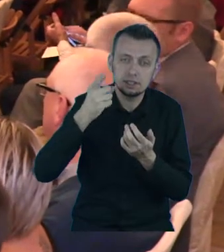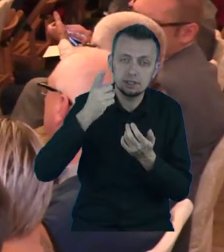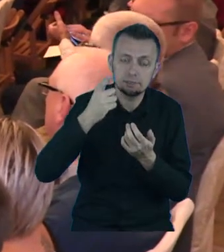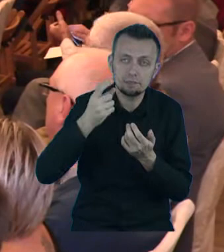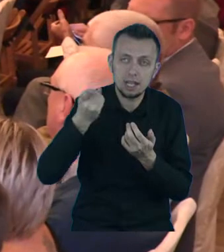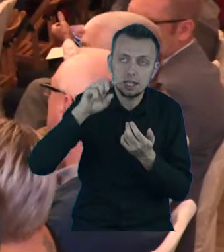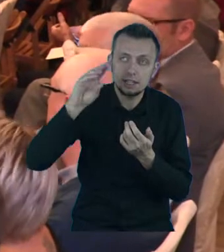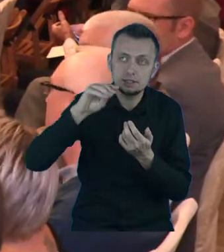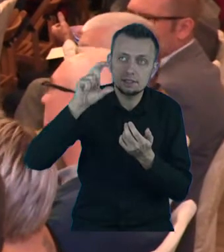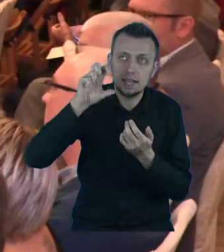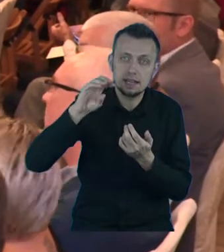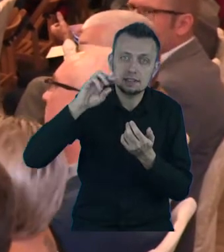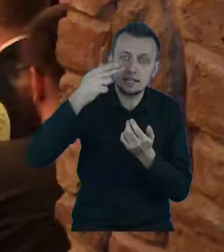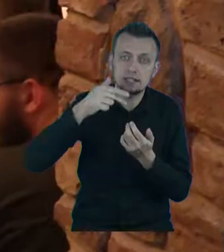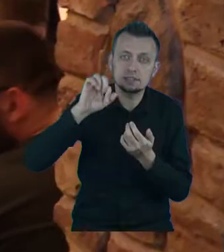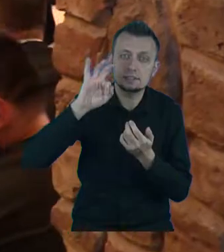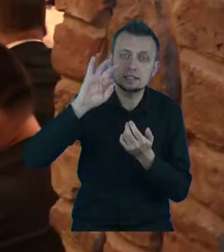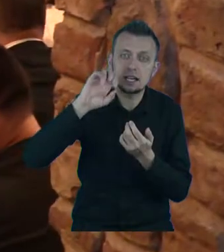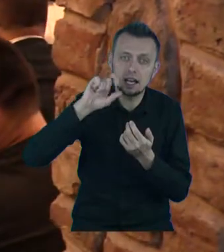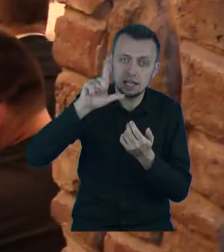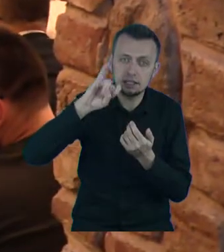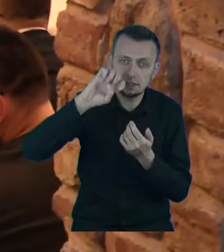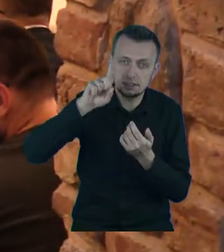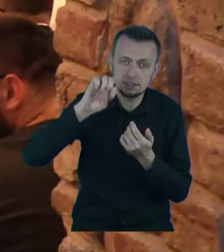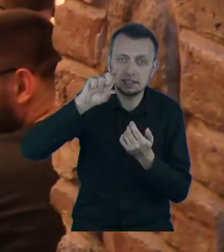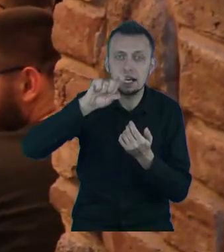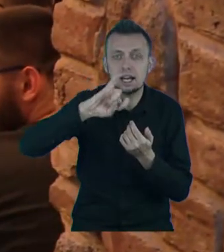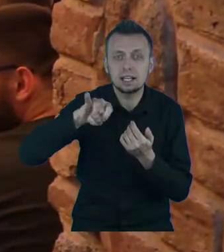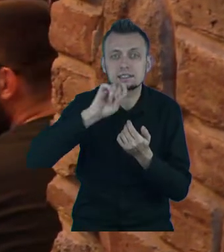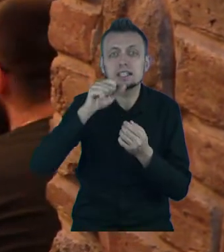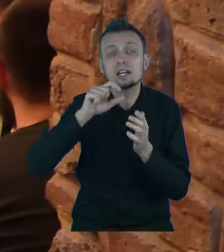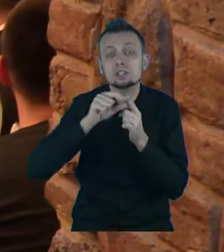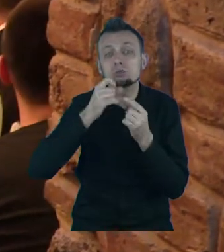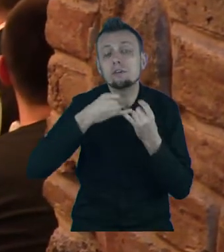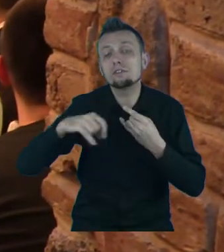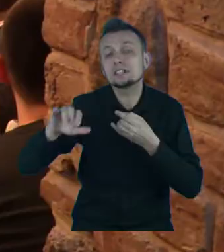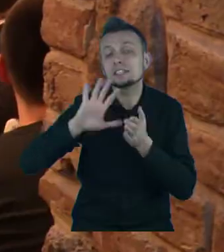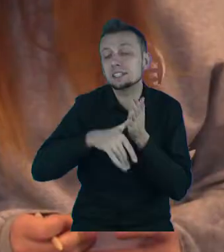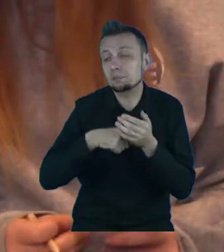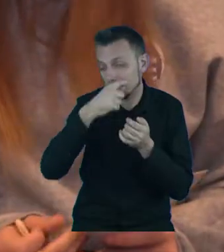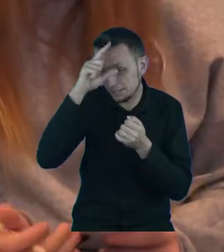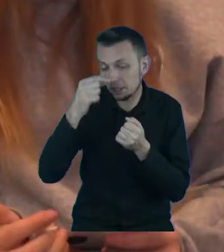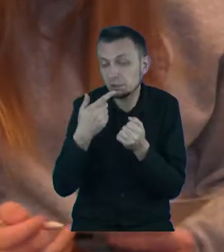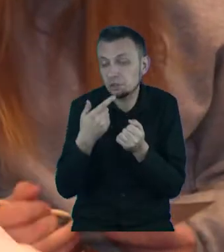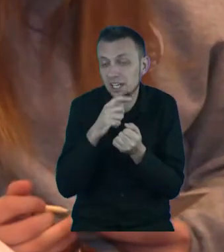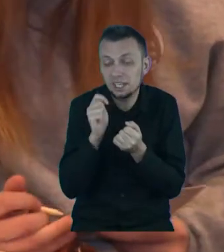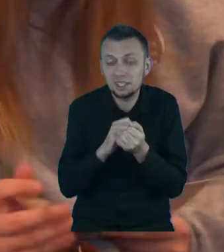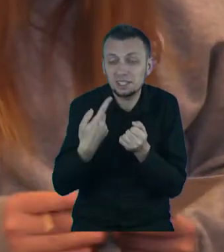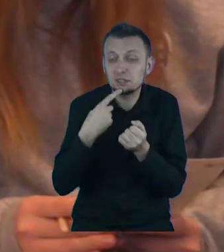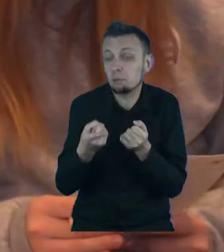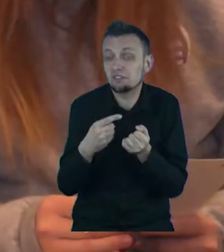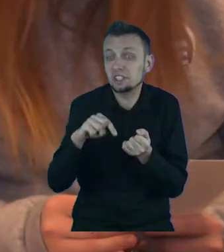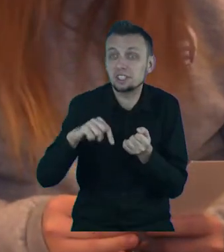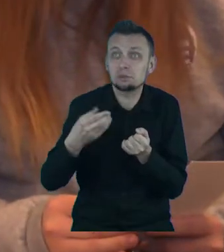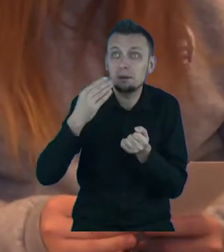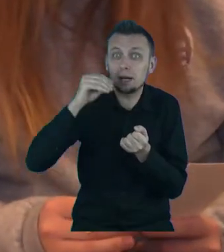tego spotkania? O jakiej Polsce marzą kutnianie w takim razie? Jestem bardzo zadowolony, bo ten poziom merytoryczny tej dyskusji był bardzo wysoki. Też